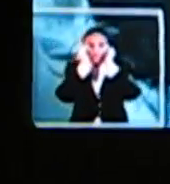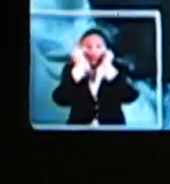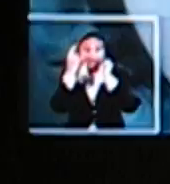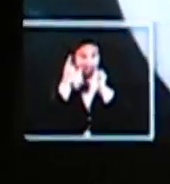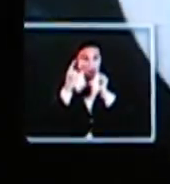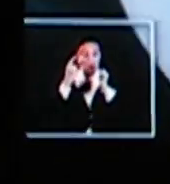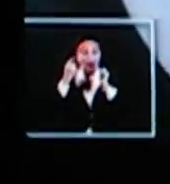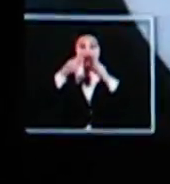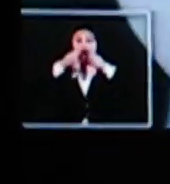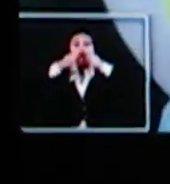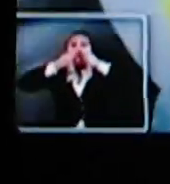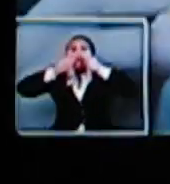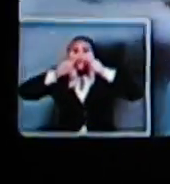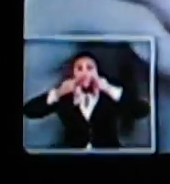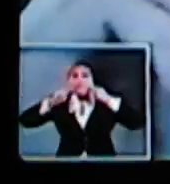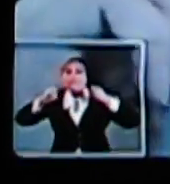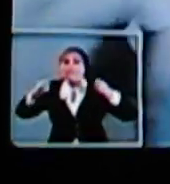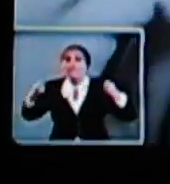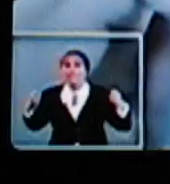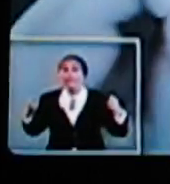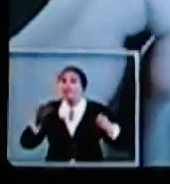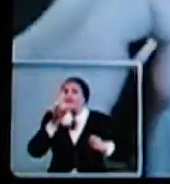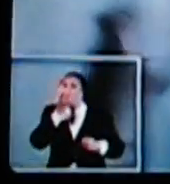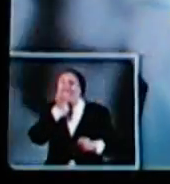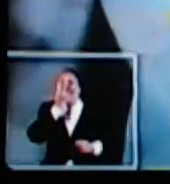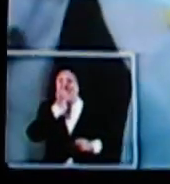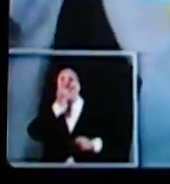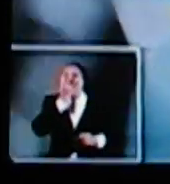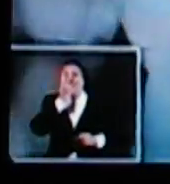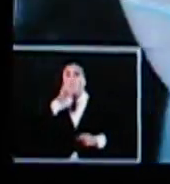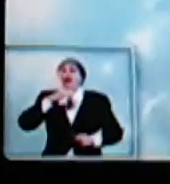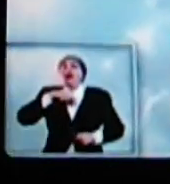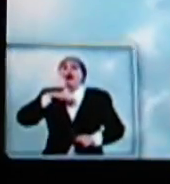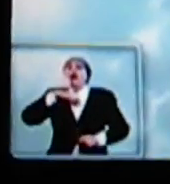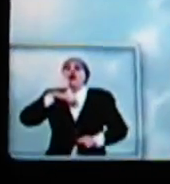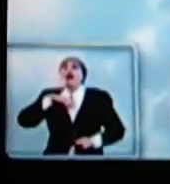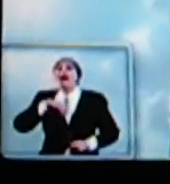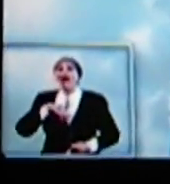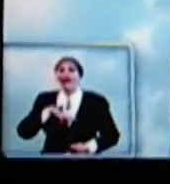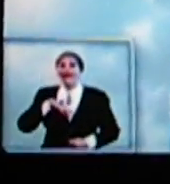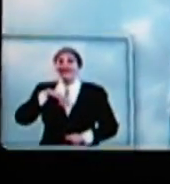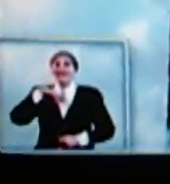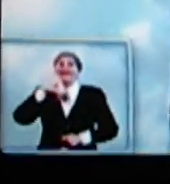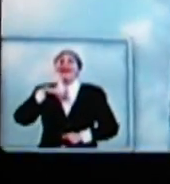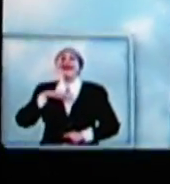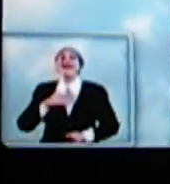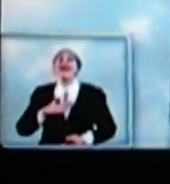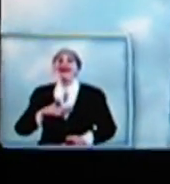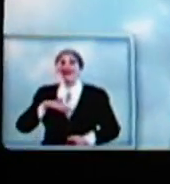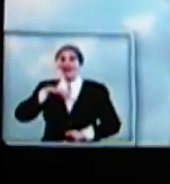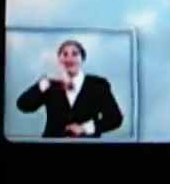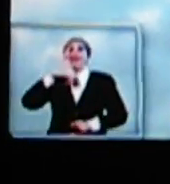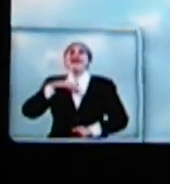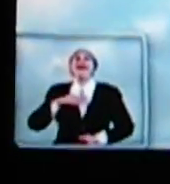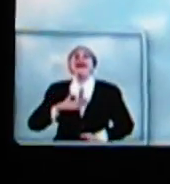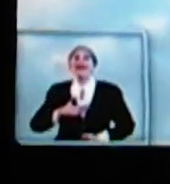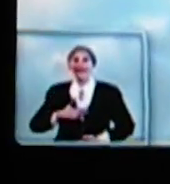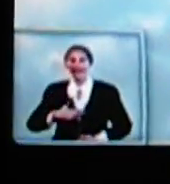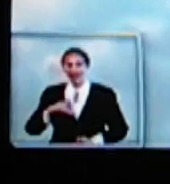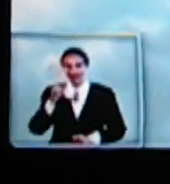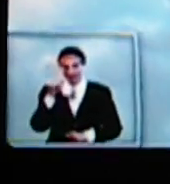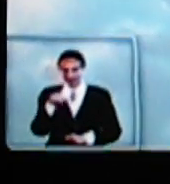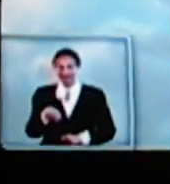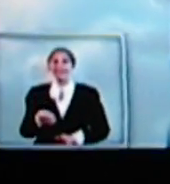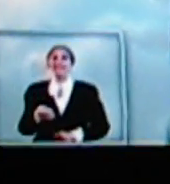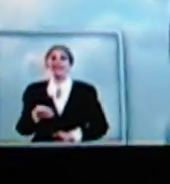على الرأس مع شد طرفي الرباط حتى يضيق، ثم تنفس بطريقة طبيعية من خلال